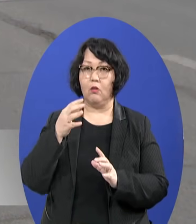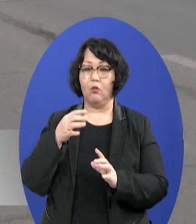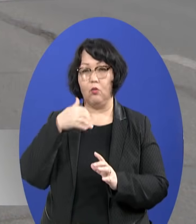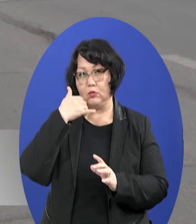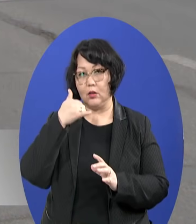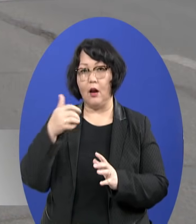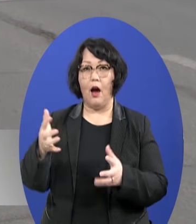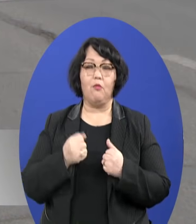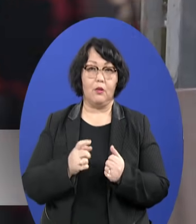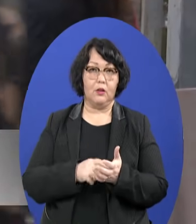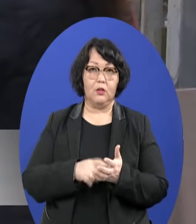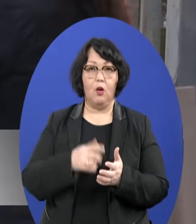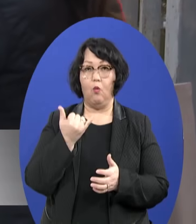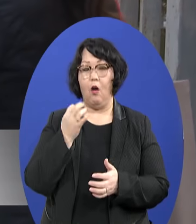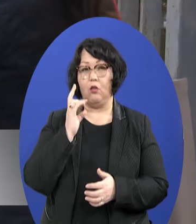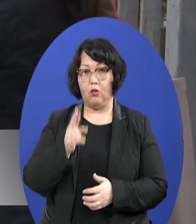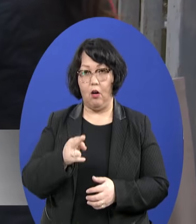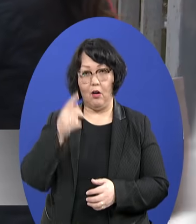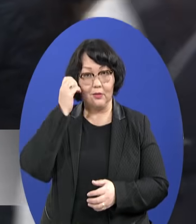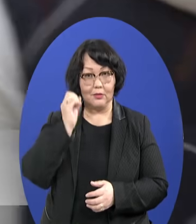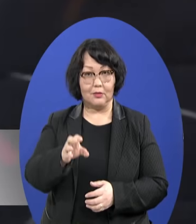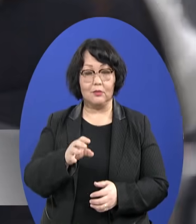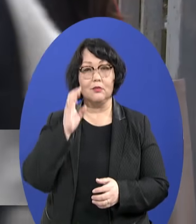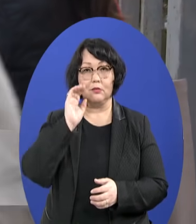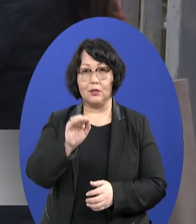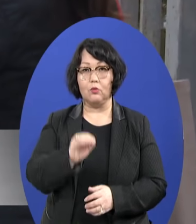утсаар аваарай гэж улсын онцгой комисс сануулж байна.